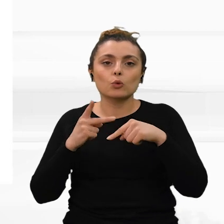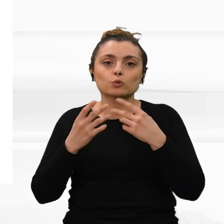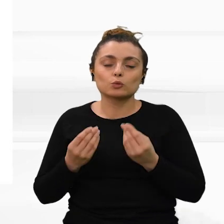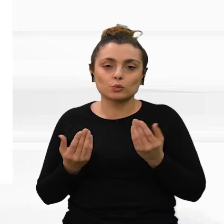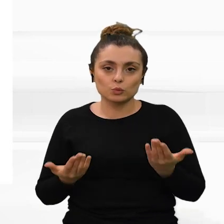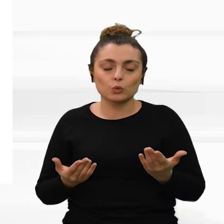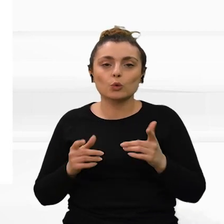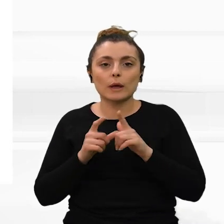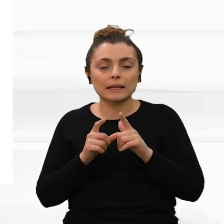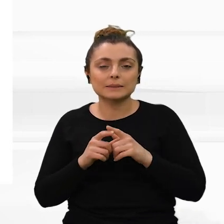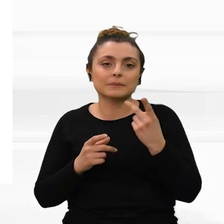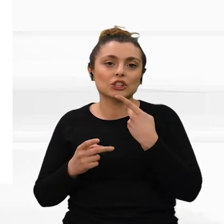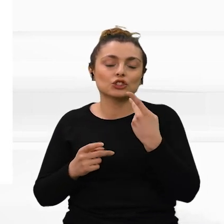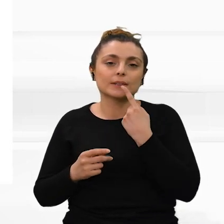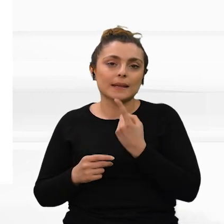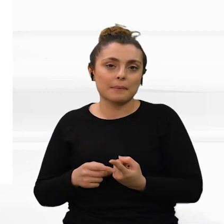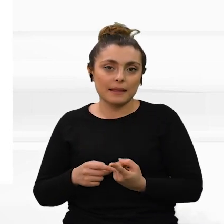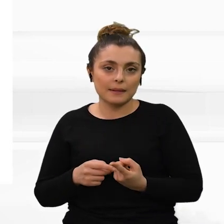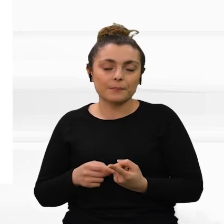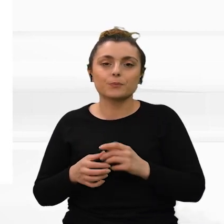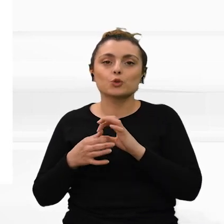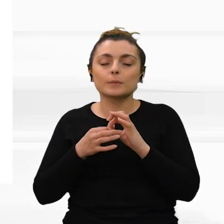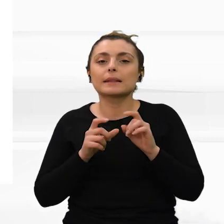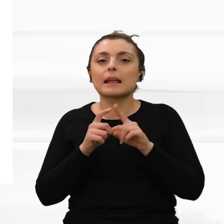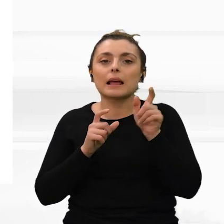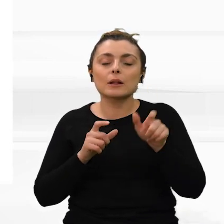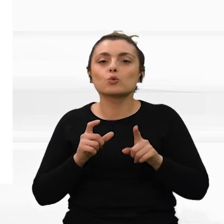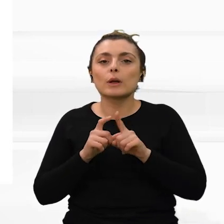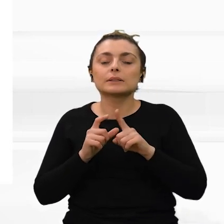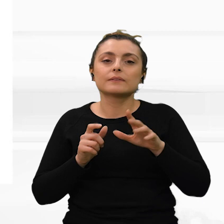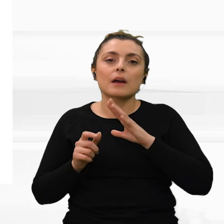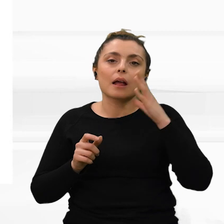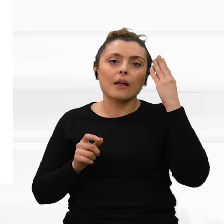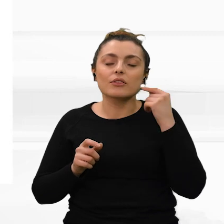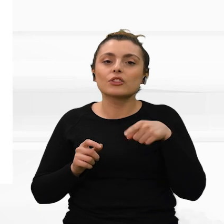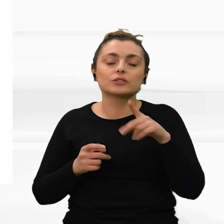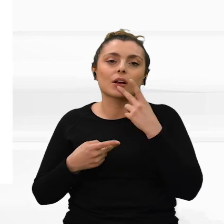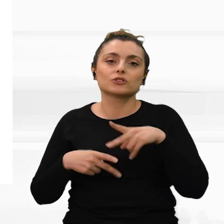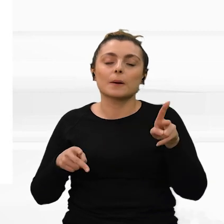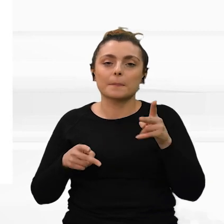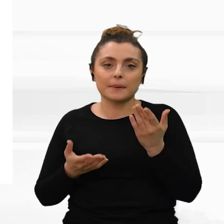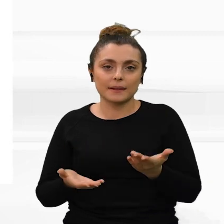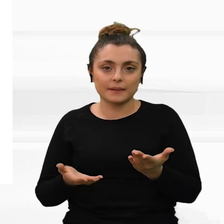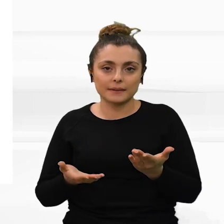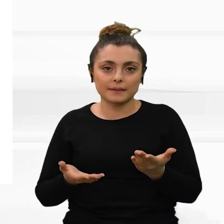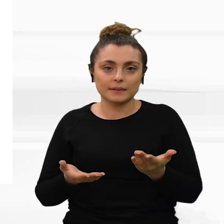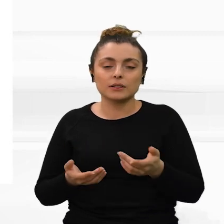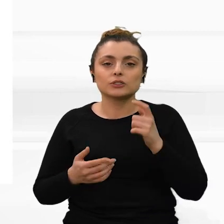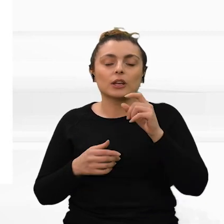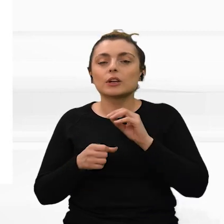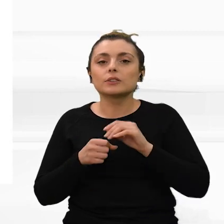tözden oluşurdu valizimi kilitçi Lig demektir parçada de kartın düalist varlık anlayışı açıklanmaktadır